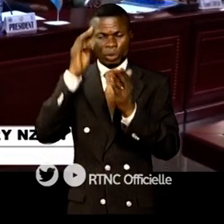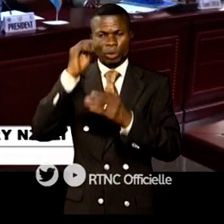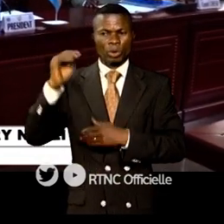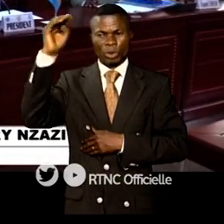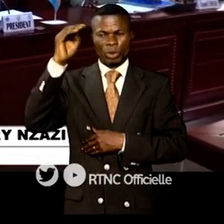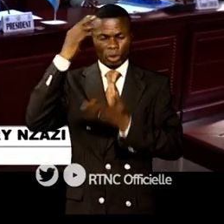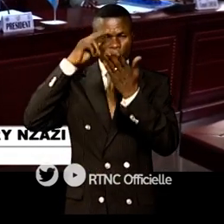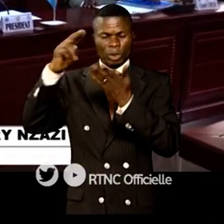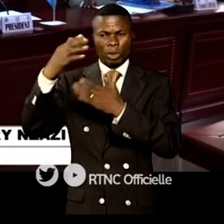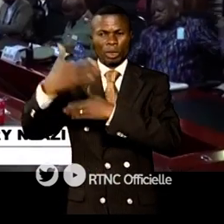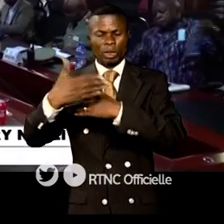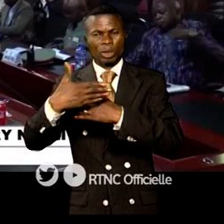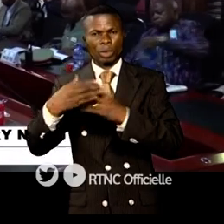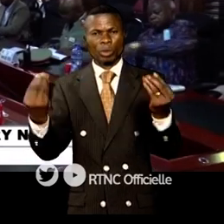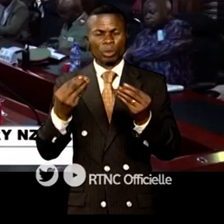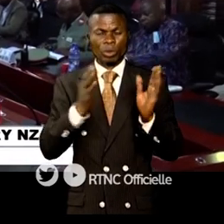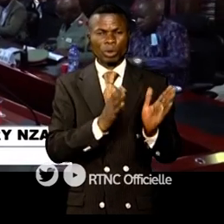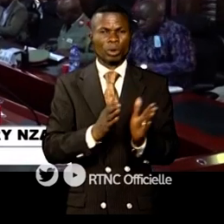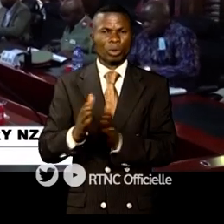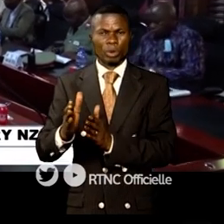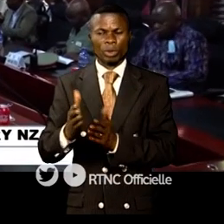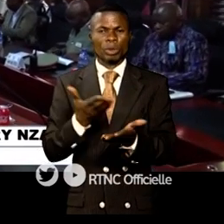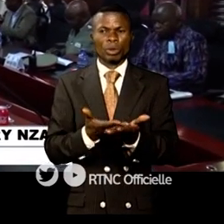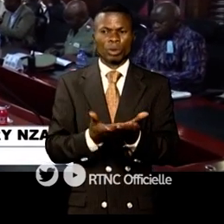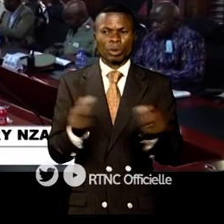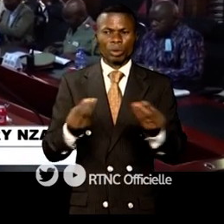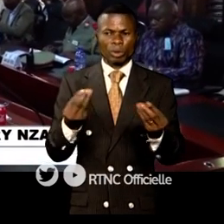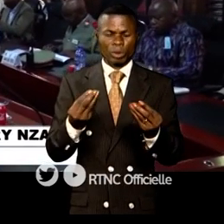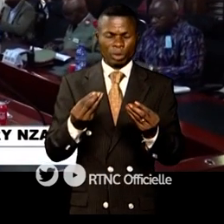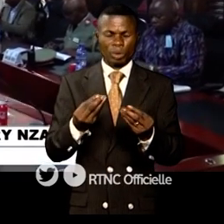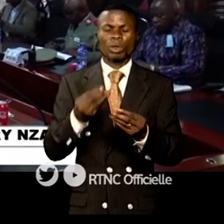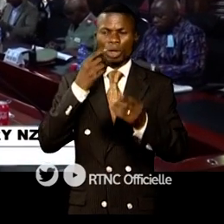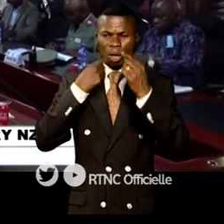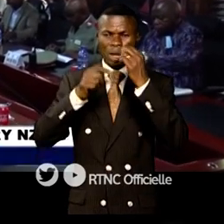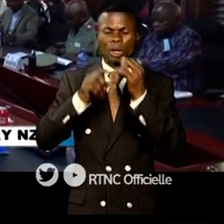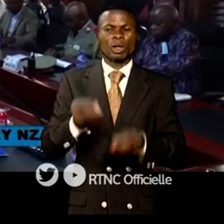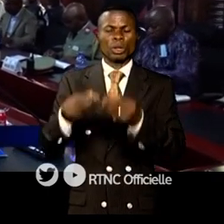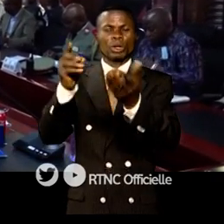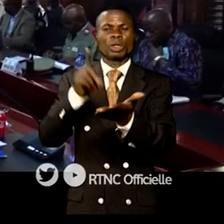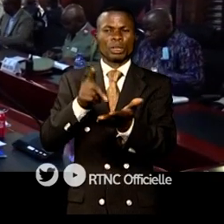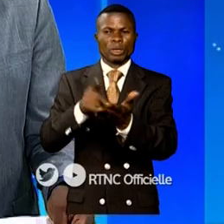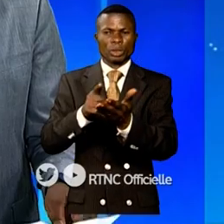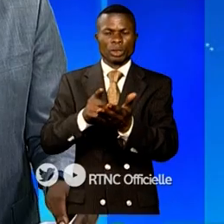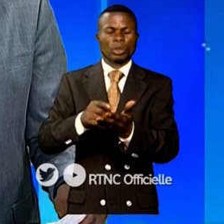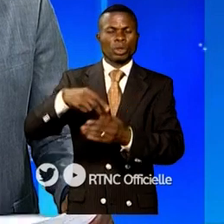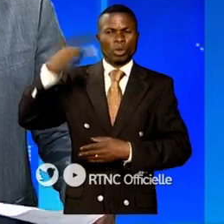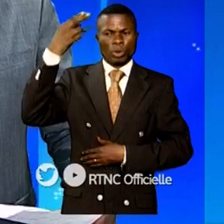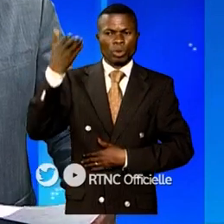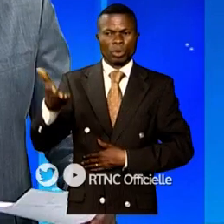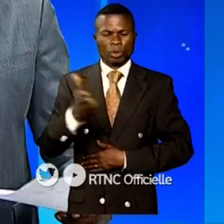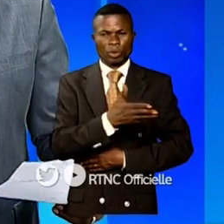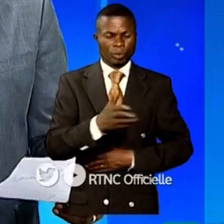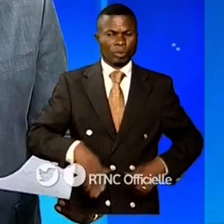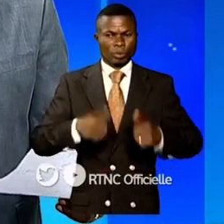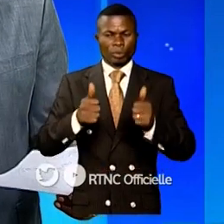soit approché en vue des dispositions à prendre pour l'homologation des diplômes du CHESD.